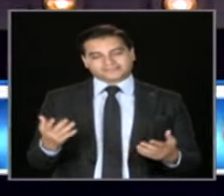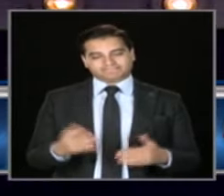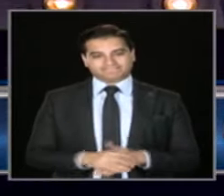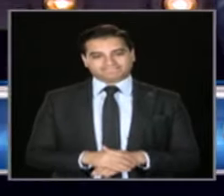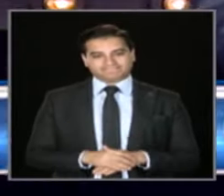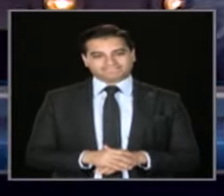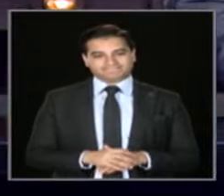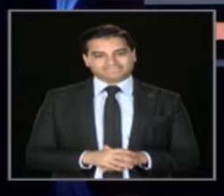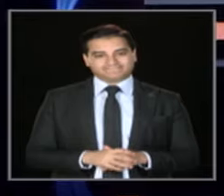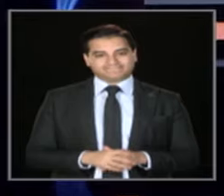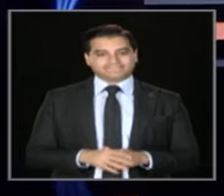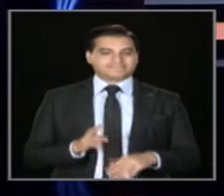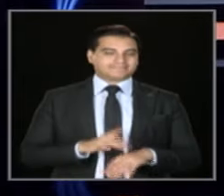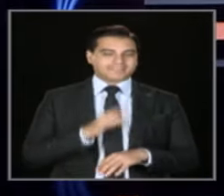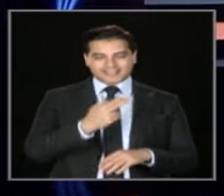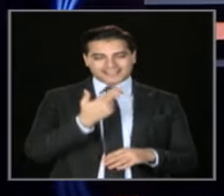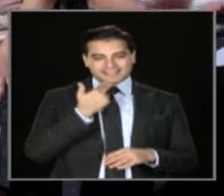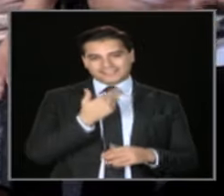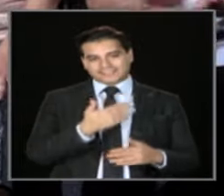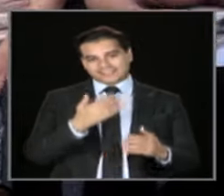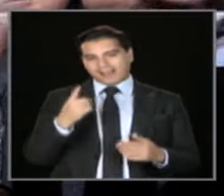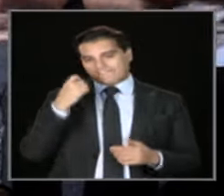هارد لاك لفريق نفرتيتي هارد